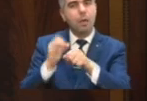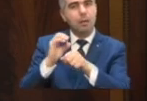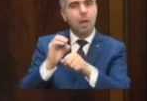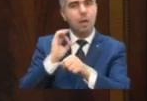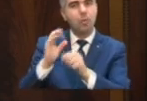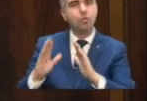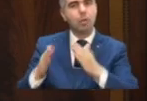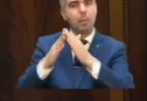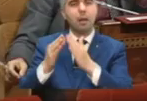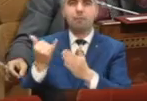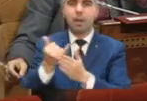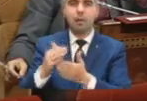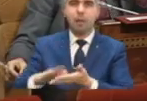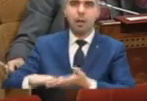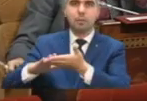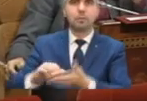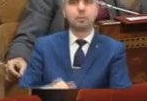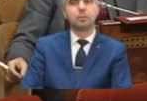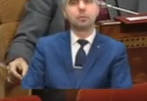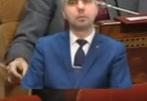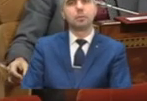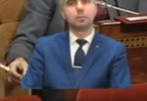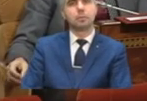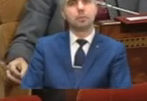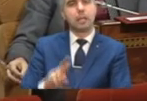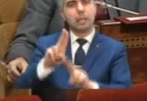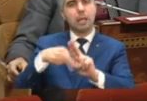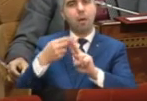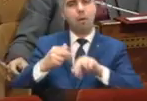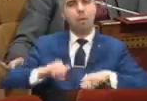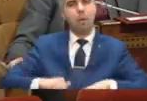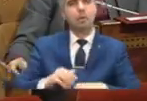وبالجبال. شكرا السيد النائب المحترم. رد